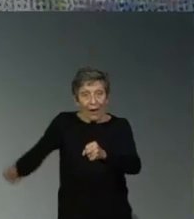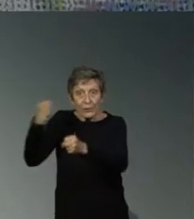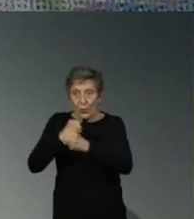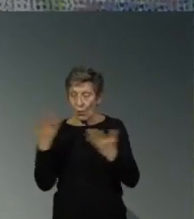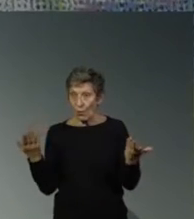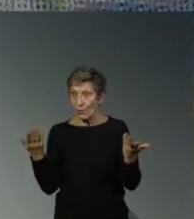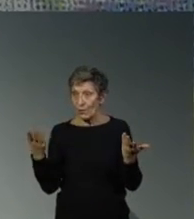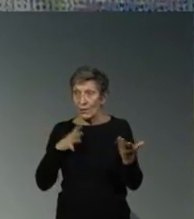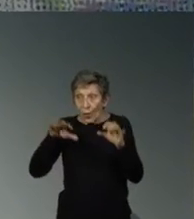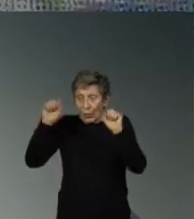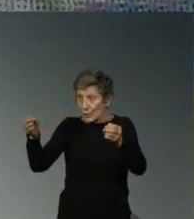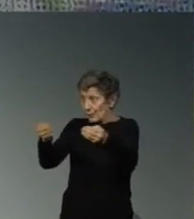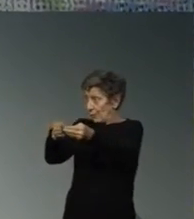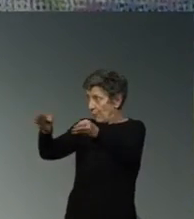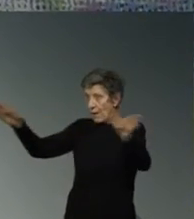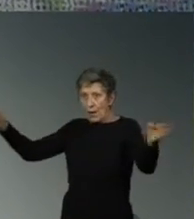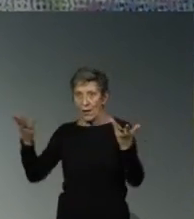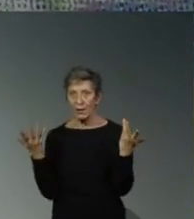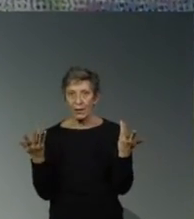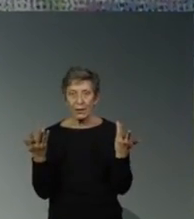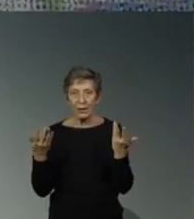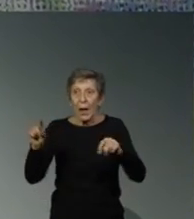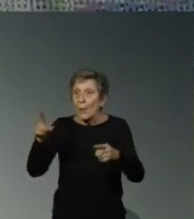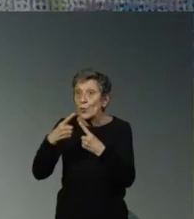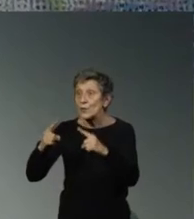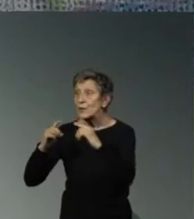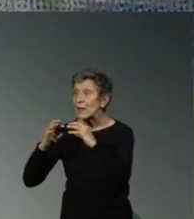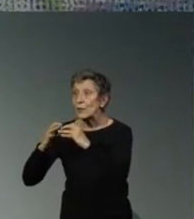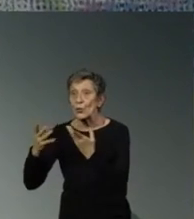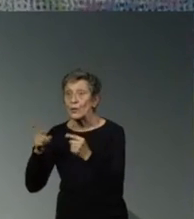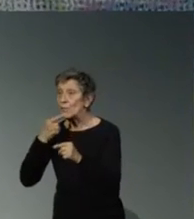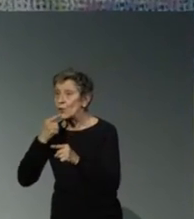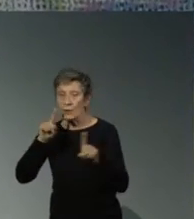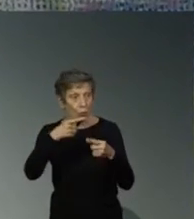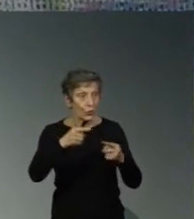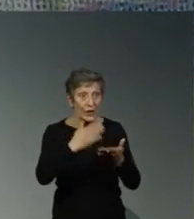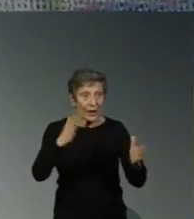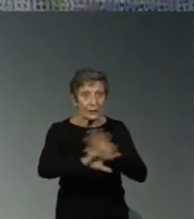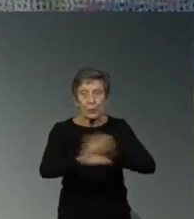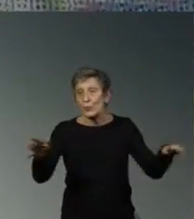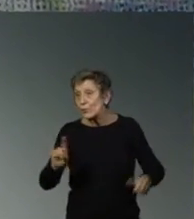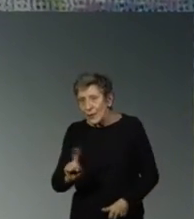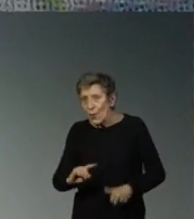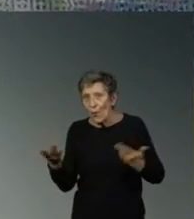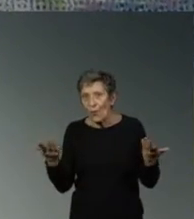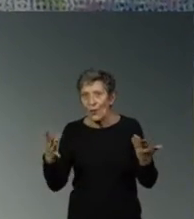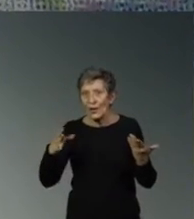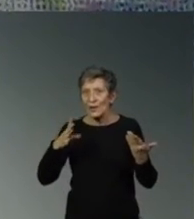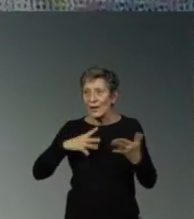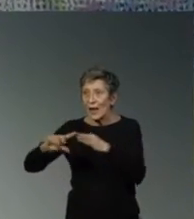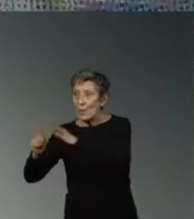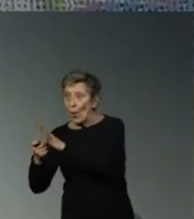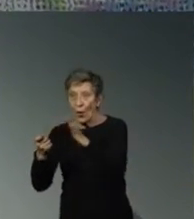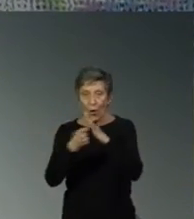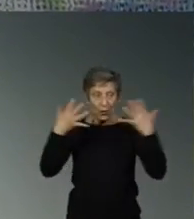inouïes. Et c'est pas parce qu'on fait de la musique électronique qu'on fait plus de musique baroque. Donc en fait, il y a un mélange des époques, il y a un